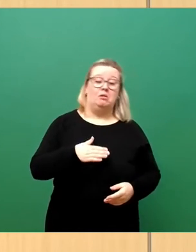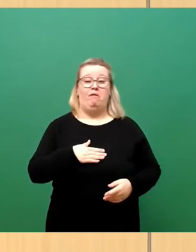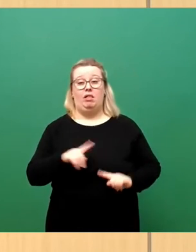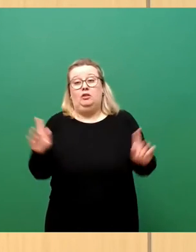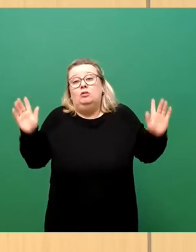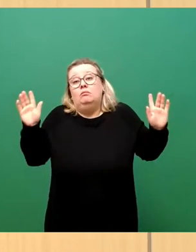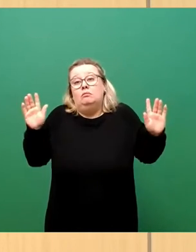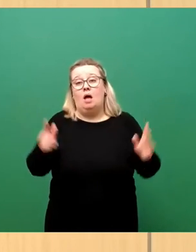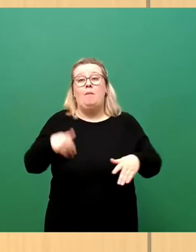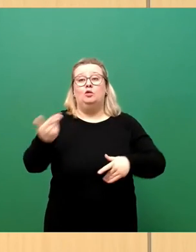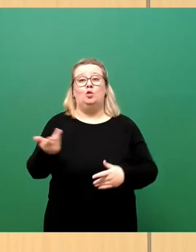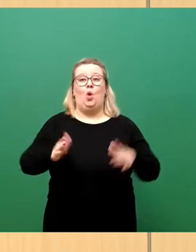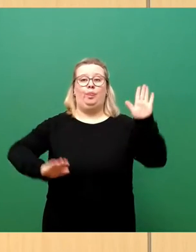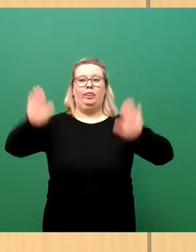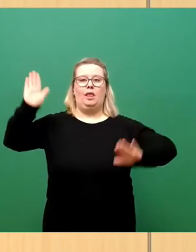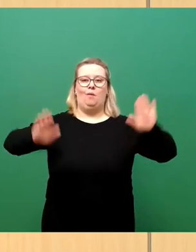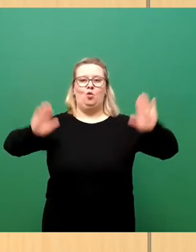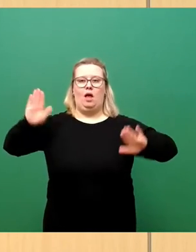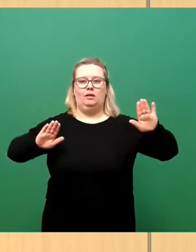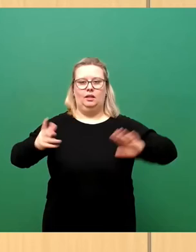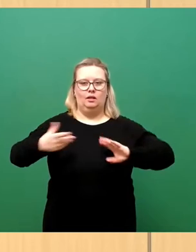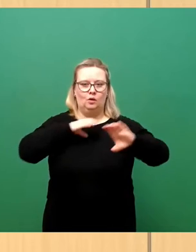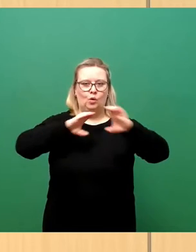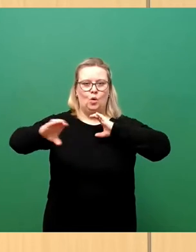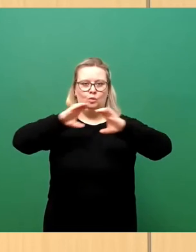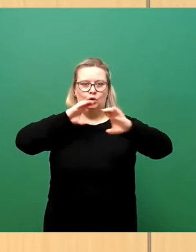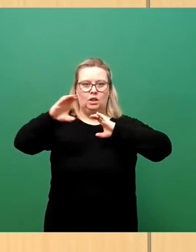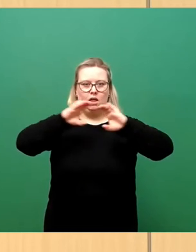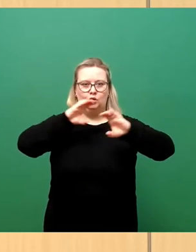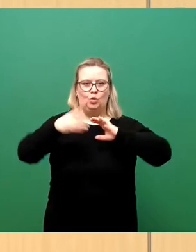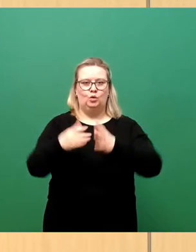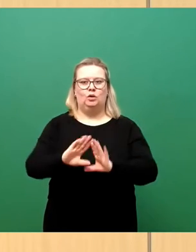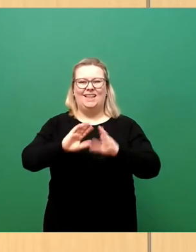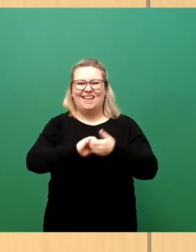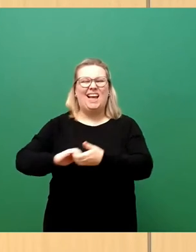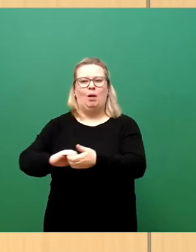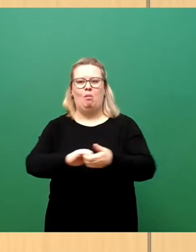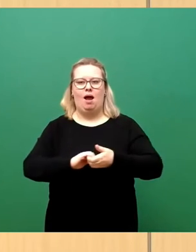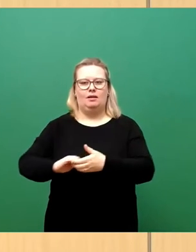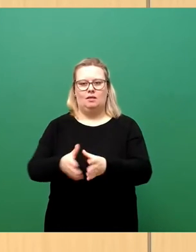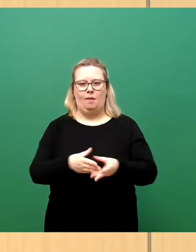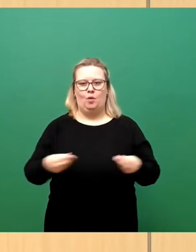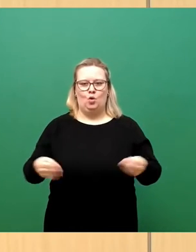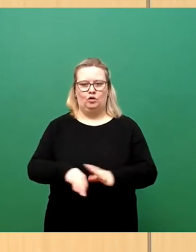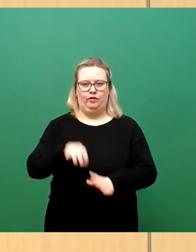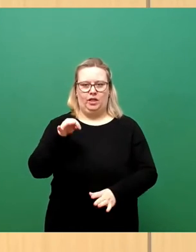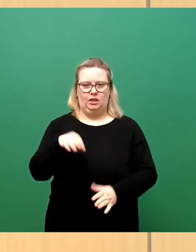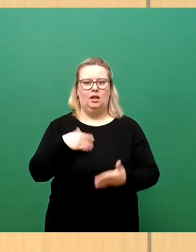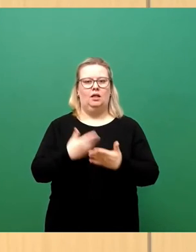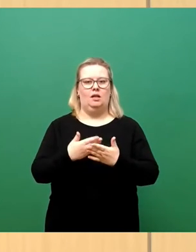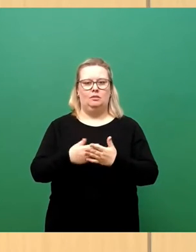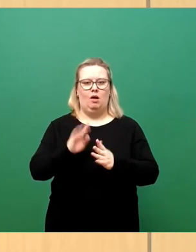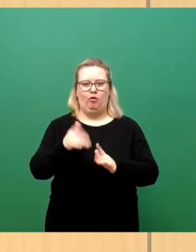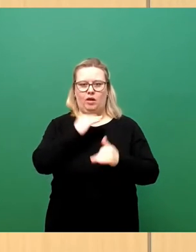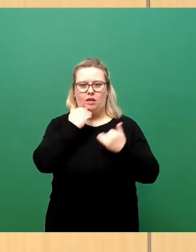Urgeste der Demokratie, miteinander ins Gespräch zu kommen und gemeinsam Lösungen zu finden. Deswegen möchte ich mich an dieser Stelle auch ausdrücklich bei